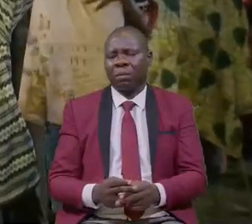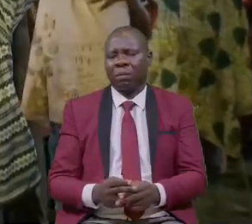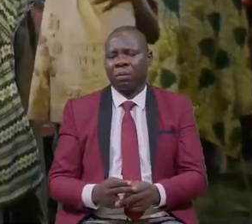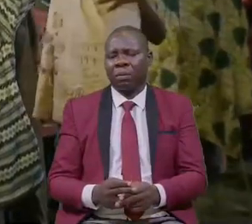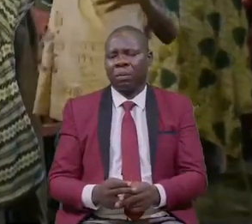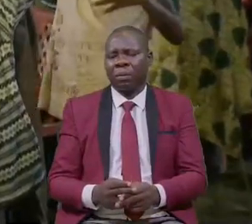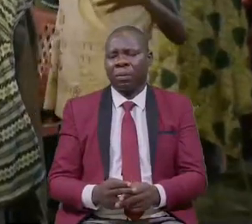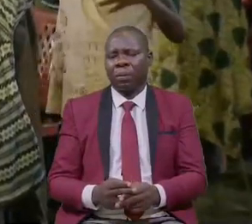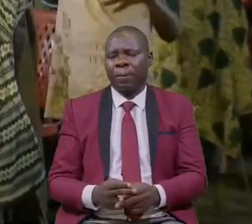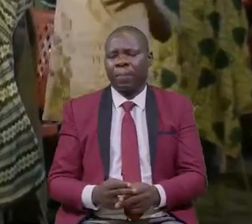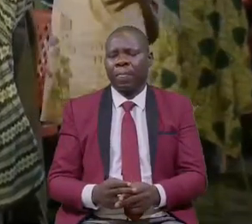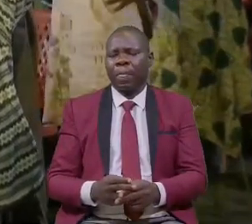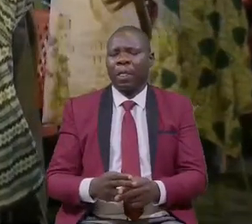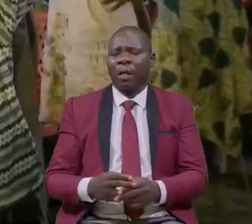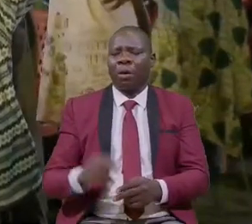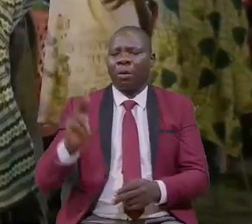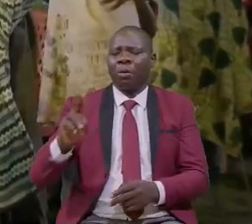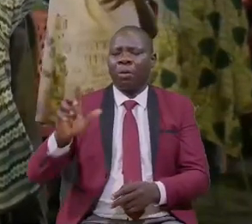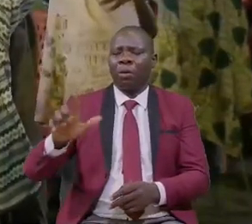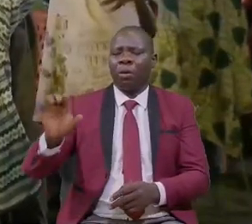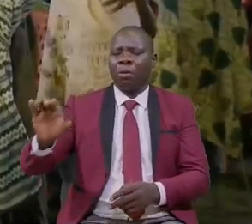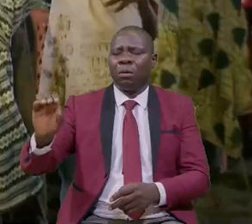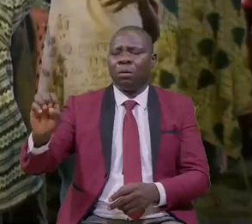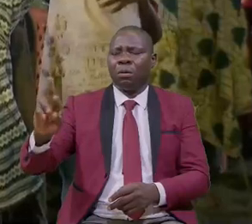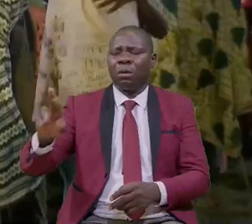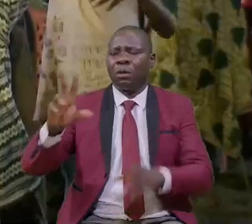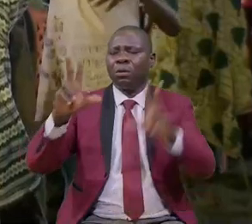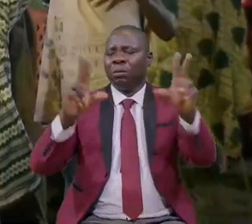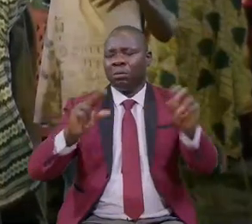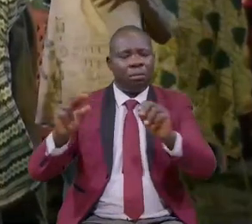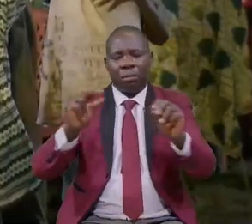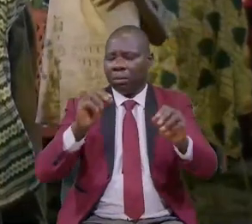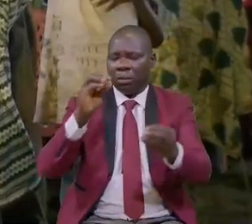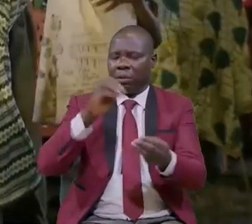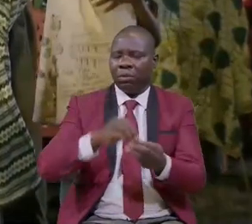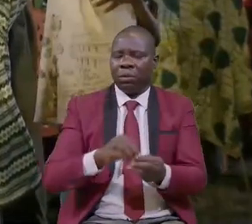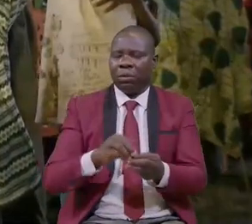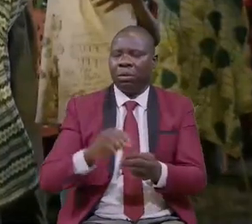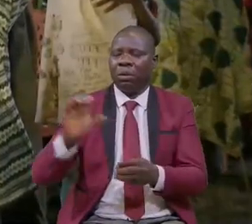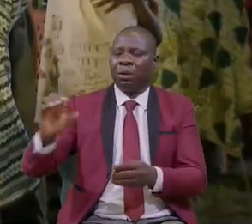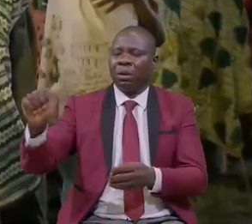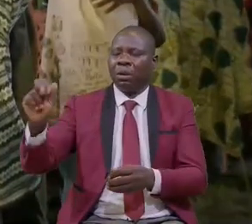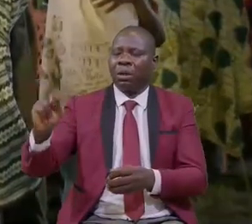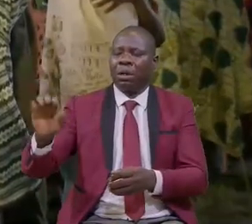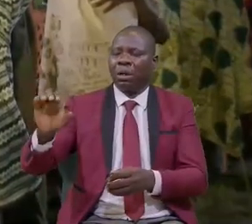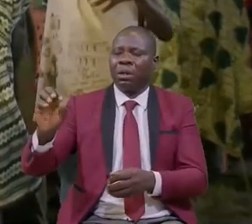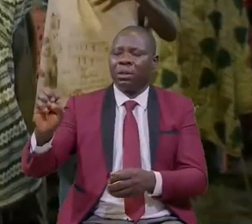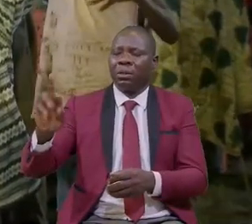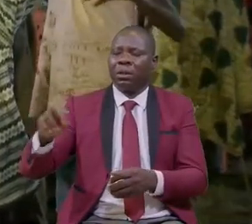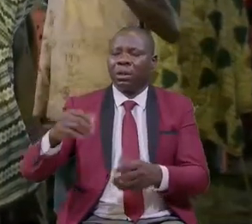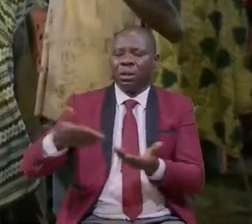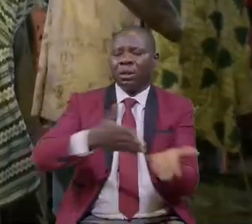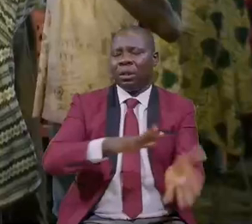Jésus il ser plus jamais cancer